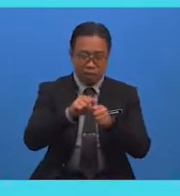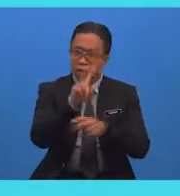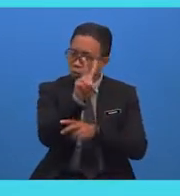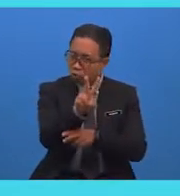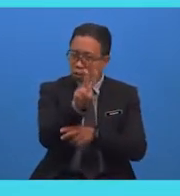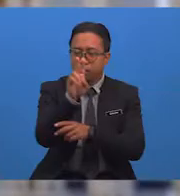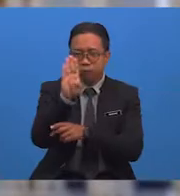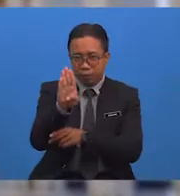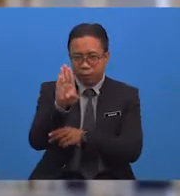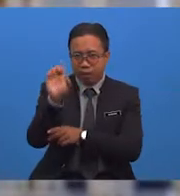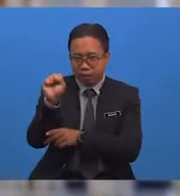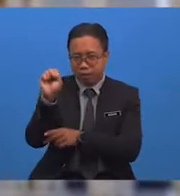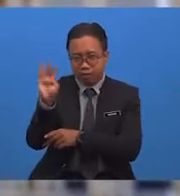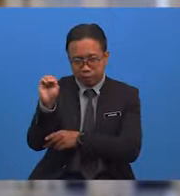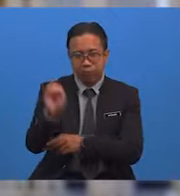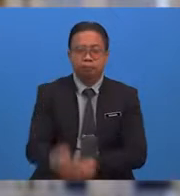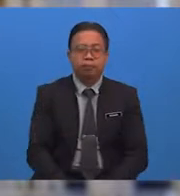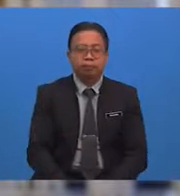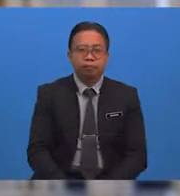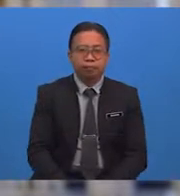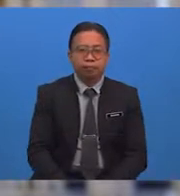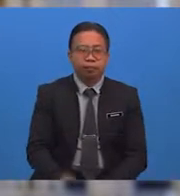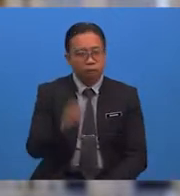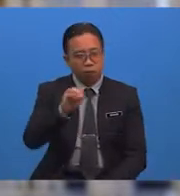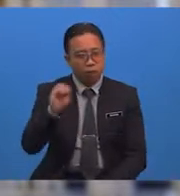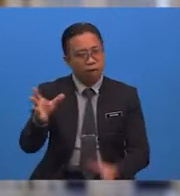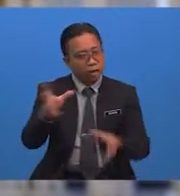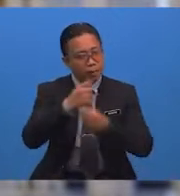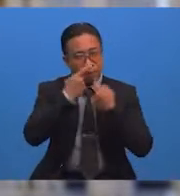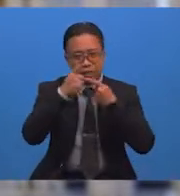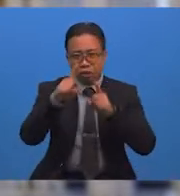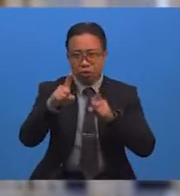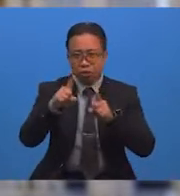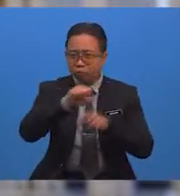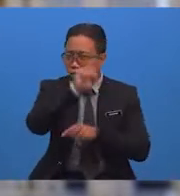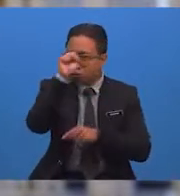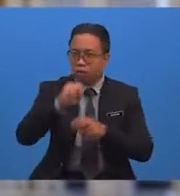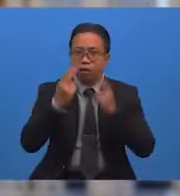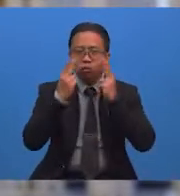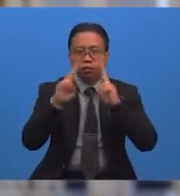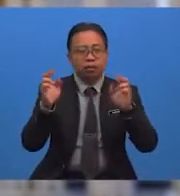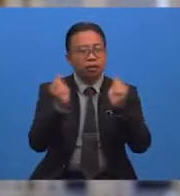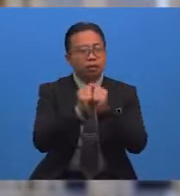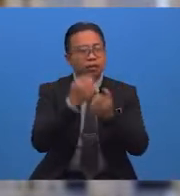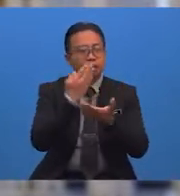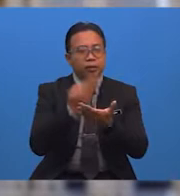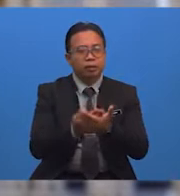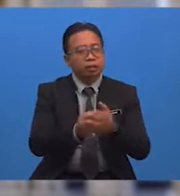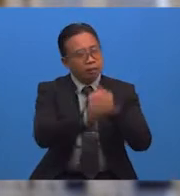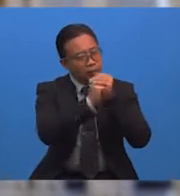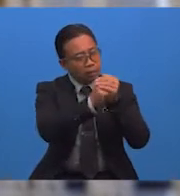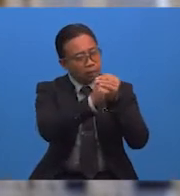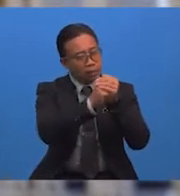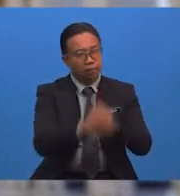2BSM. Alhamdulillah, murid-murid dapat menjawab soalan Ustazah dengan baik sekali. Tahniah